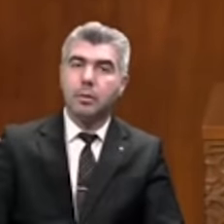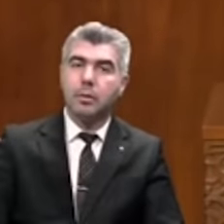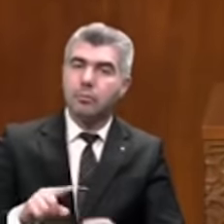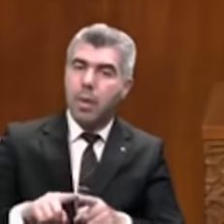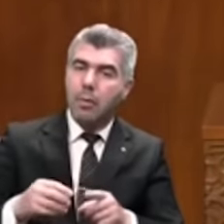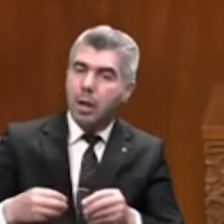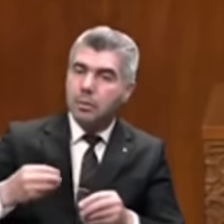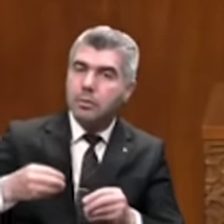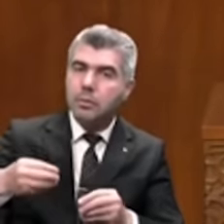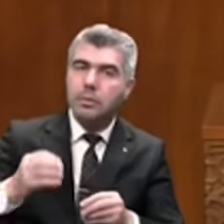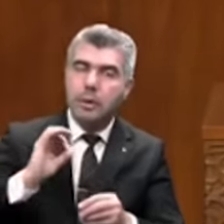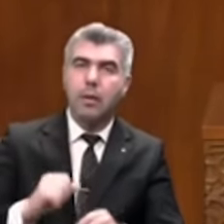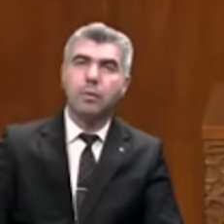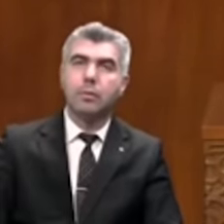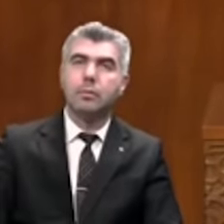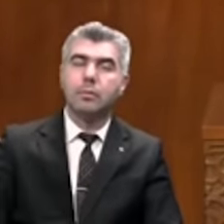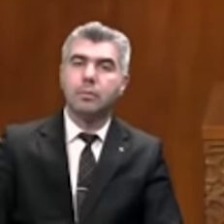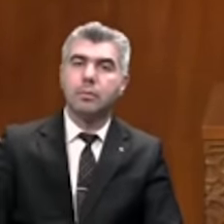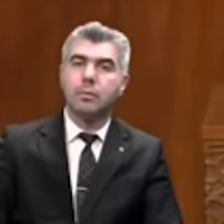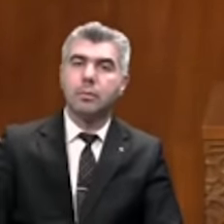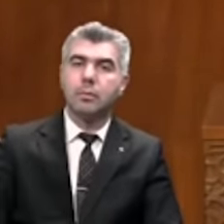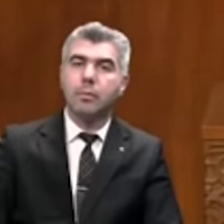العدد ديال لي زيتاب، وصلنا